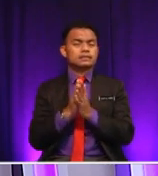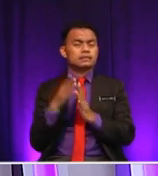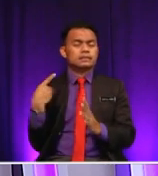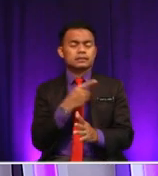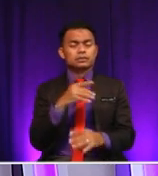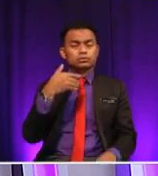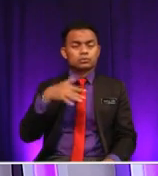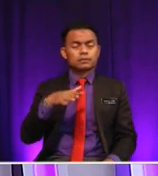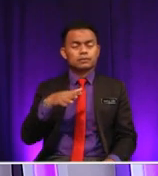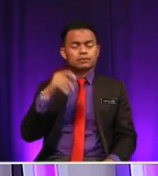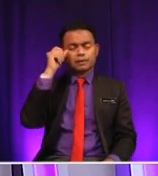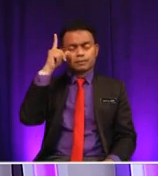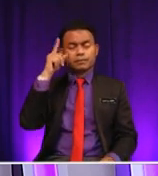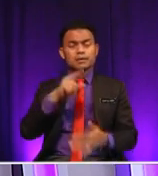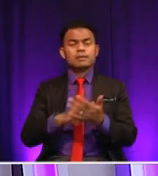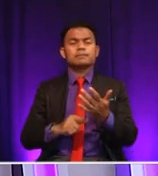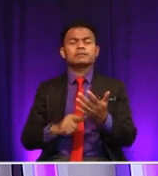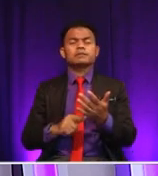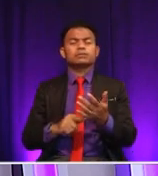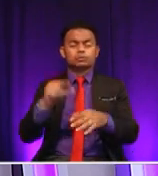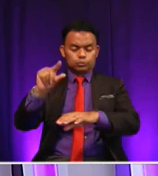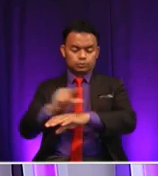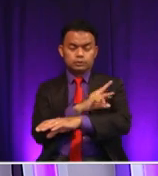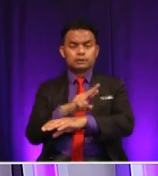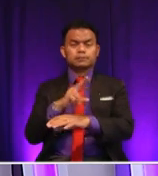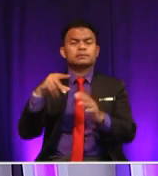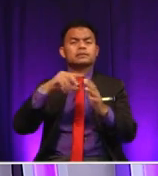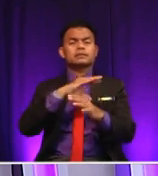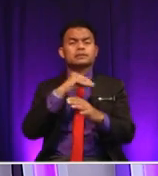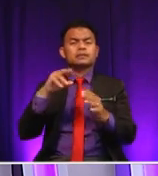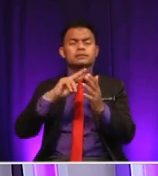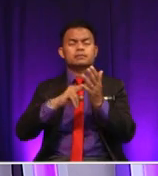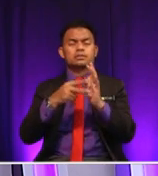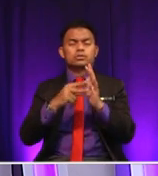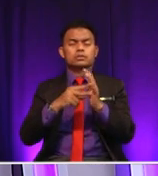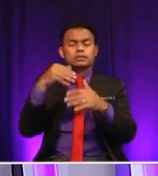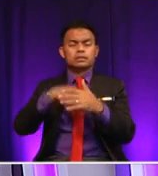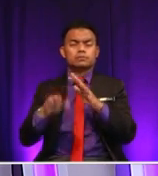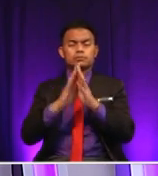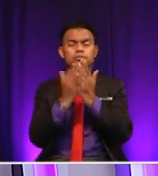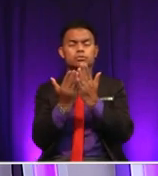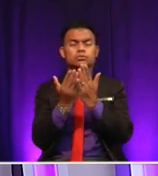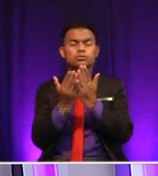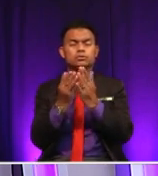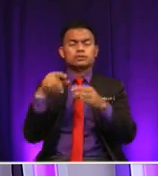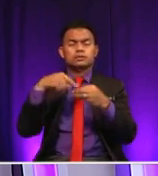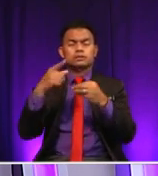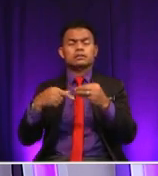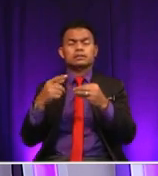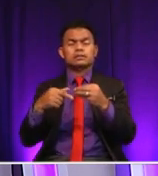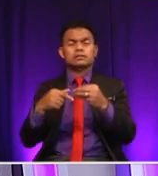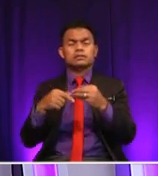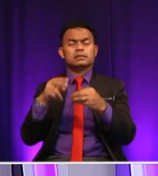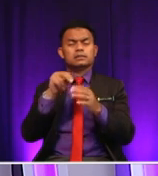gurindam dan juga maksud-maksud yang terdapat dalam buku kita yaitu nilai-nilai insya Jadi sekarang ini kita ingin berhenti